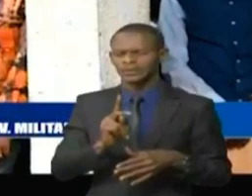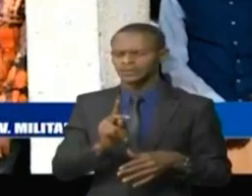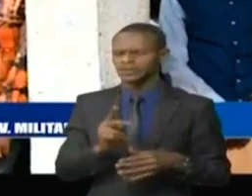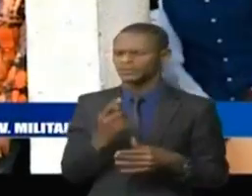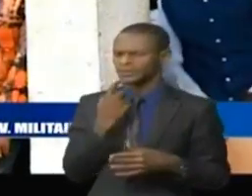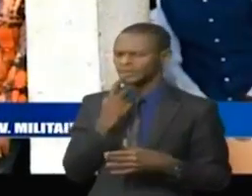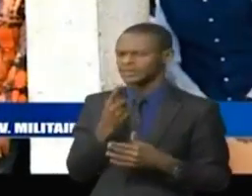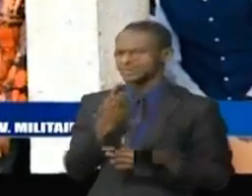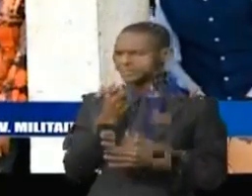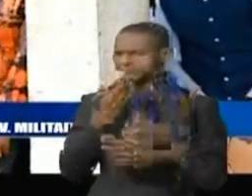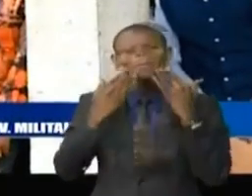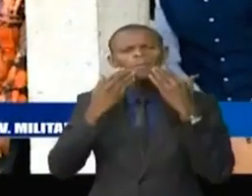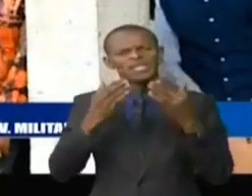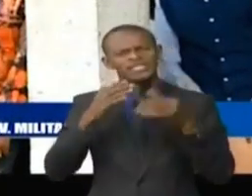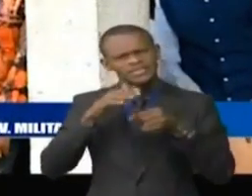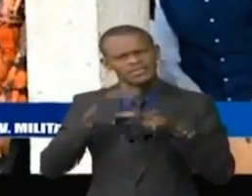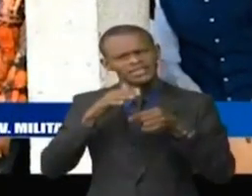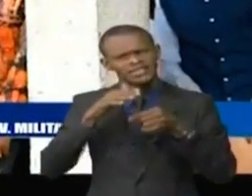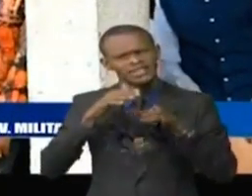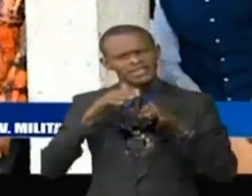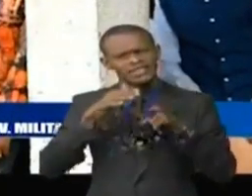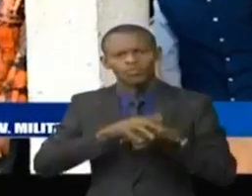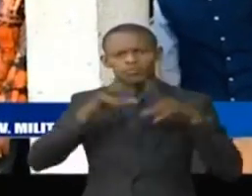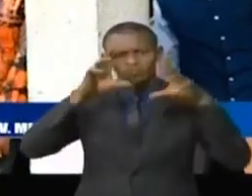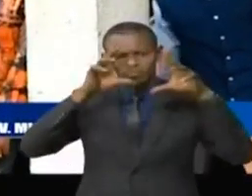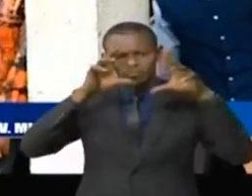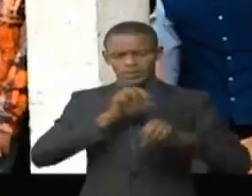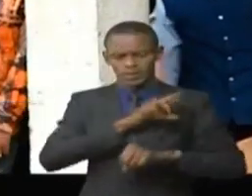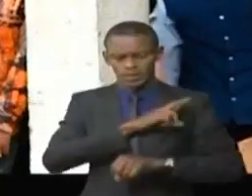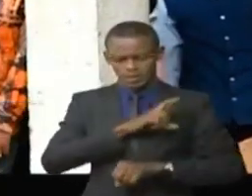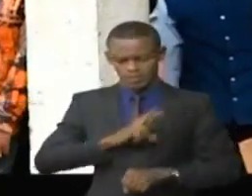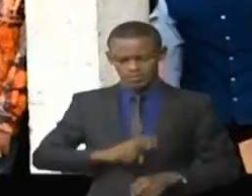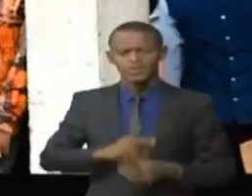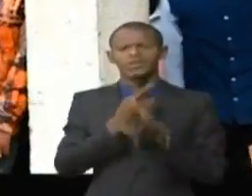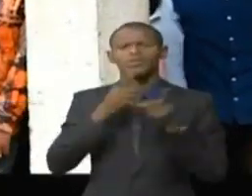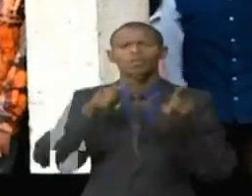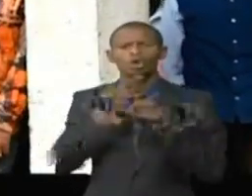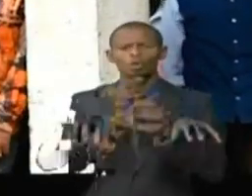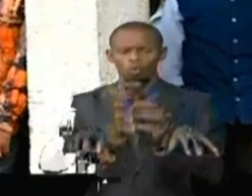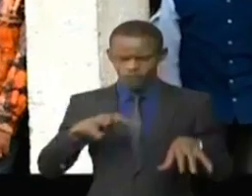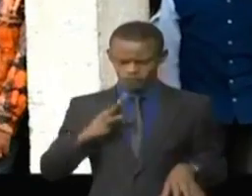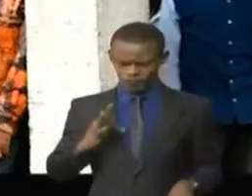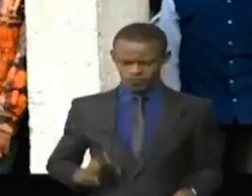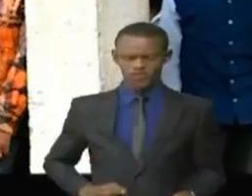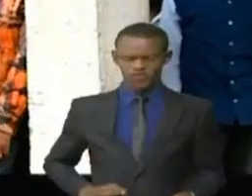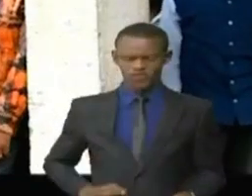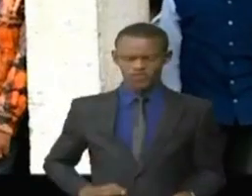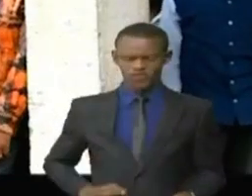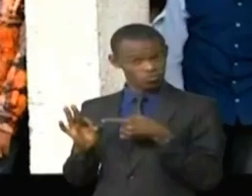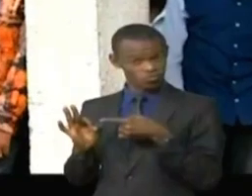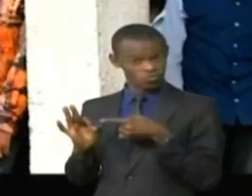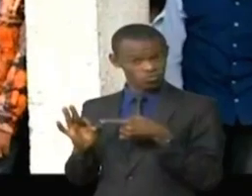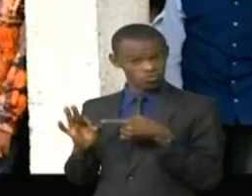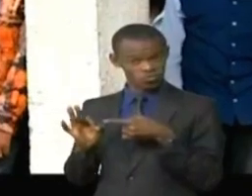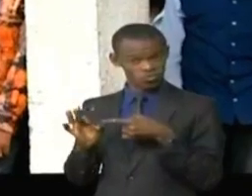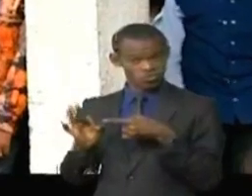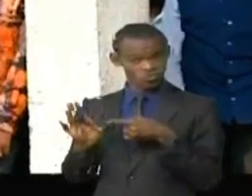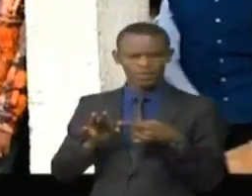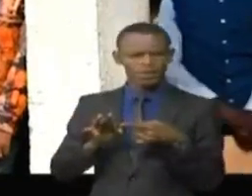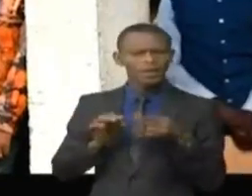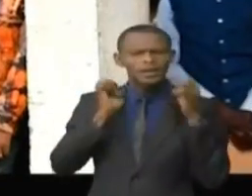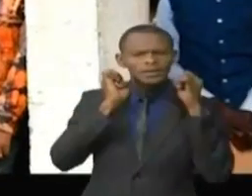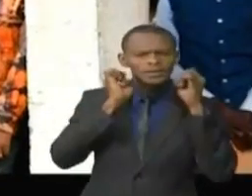l'État, qui s'entend de ce Chilombo, qui le secteur de l'éducation parmi les priorités de